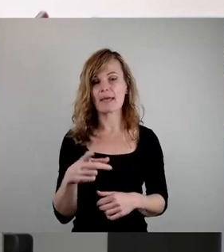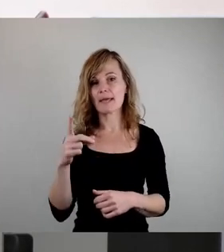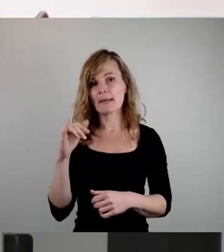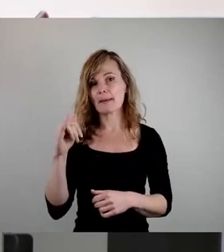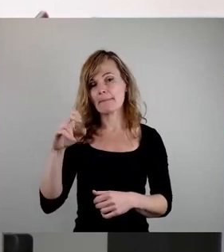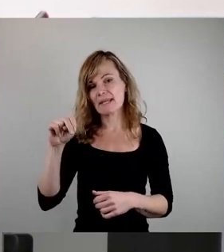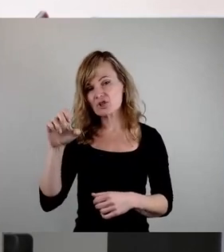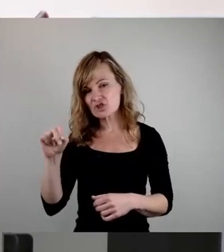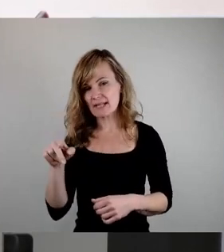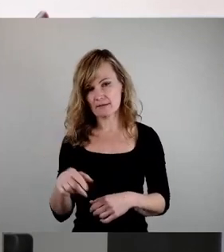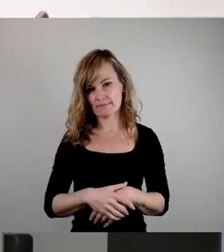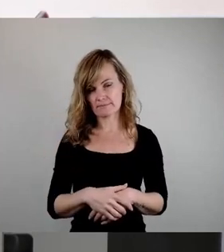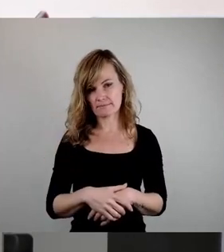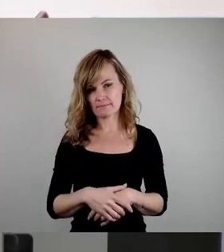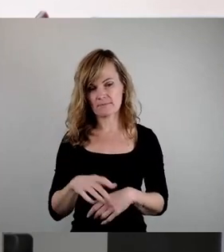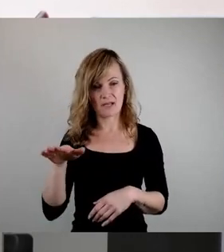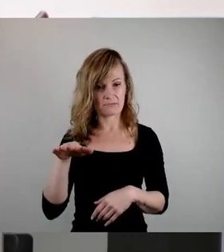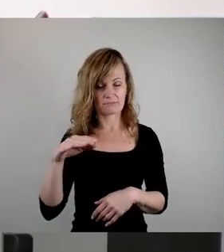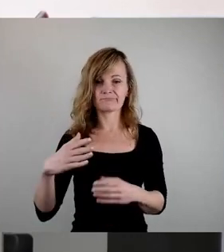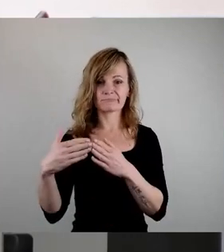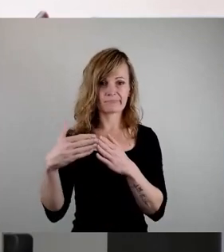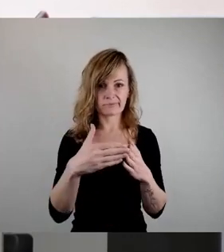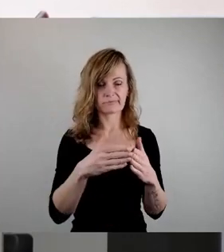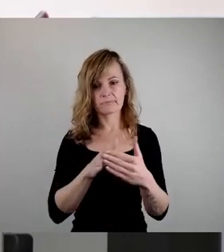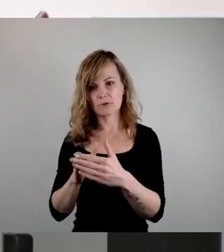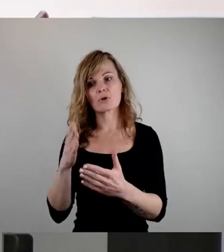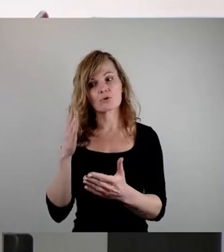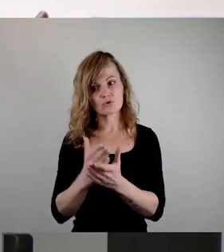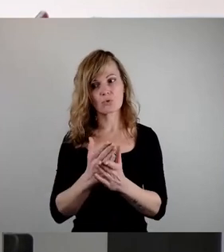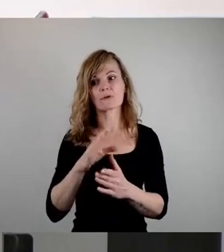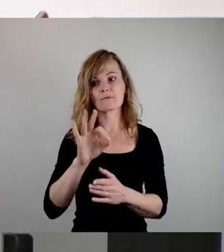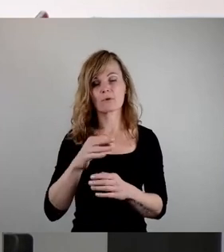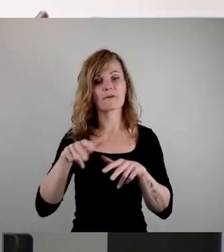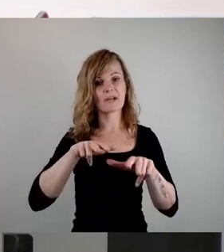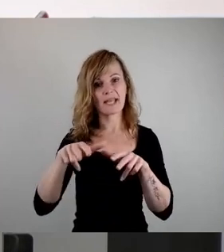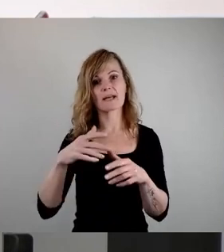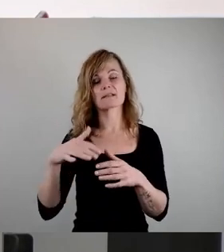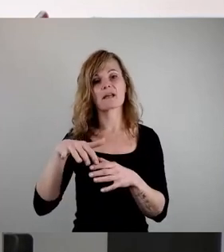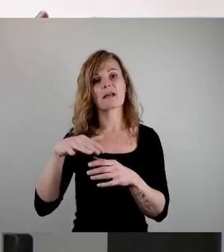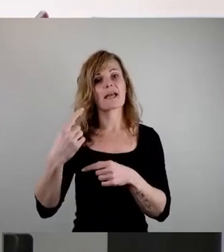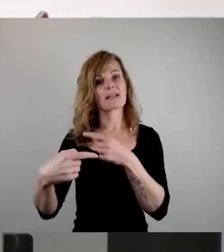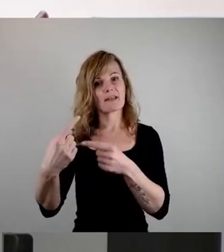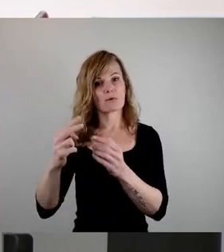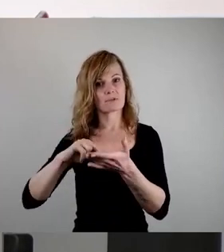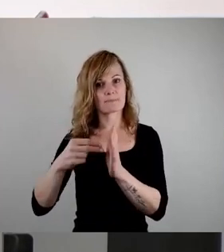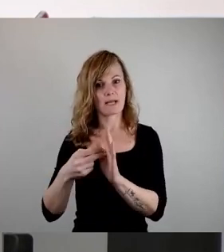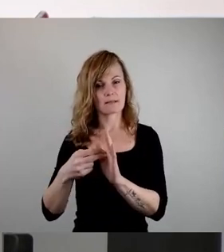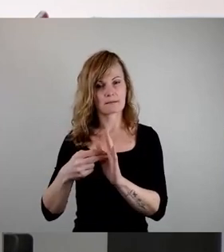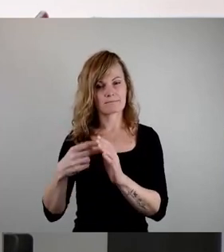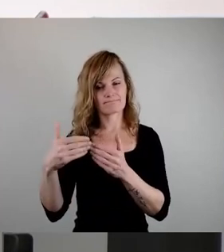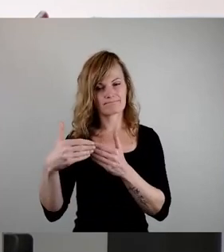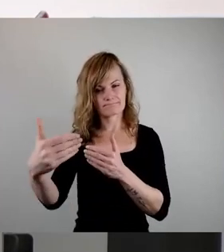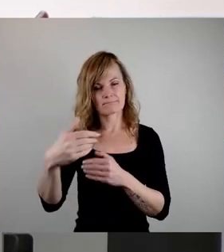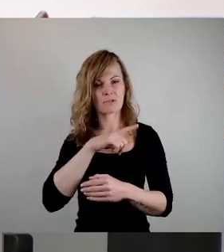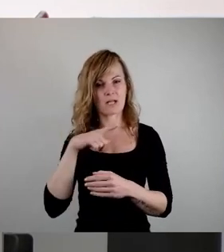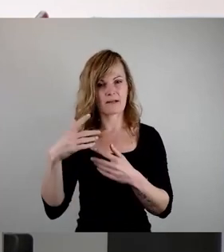ist bereits im Verkehrsentwicklungsplan Dresden 2025 plus als Langfristoption mit